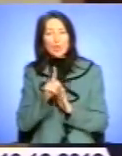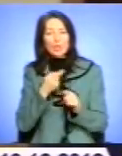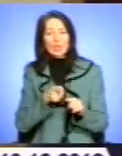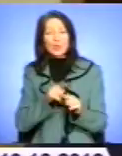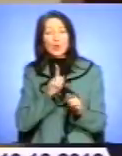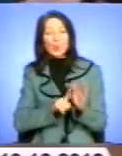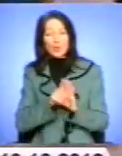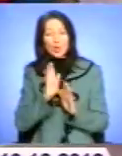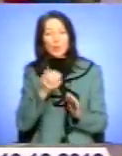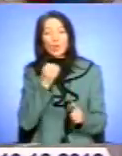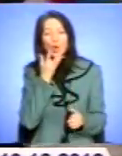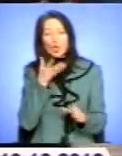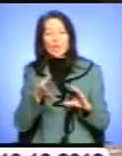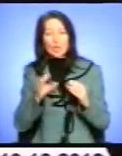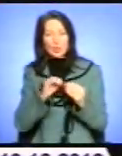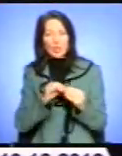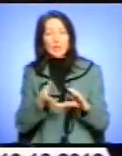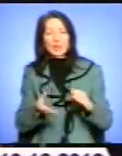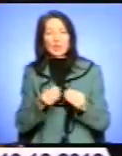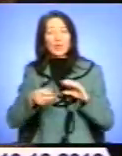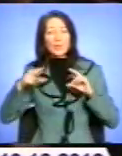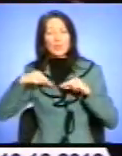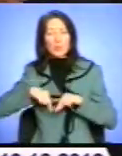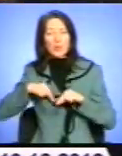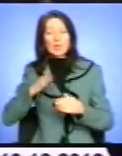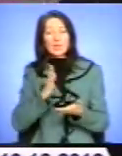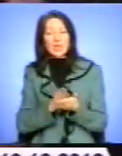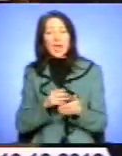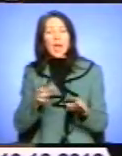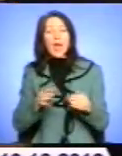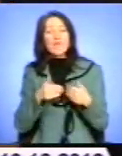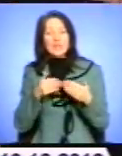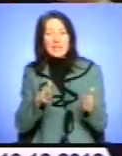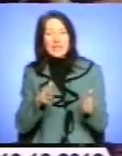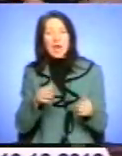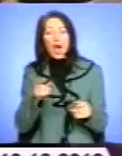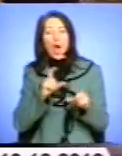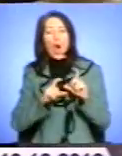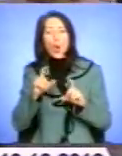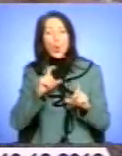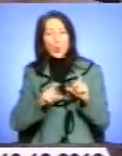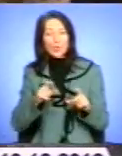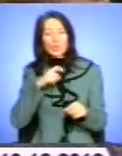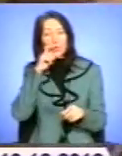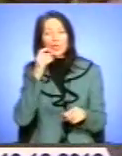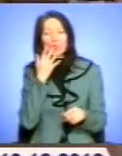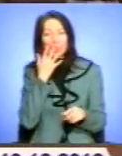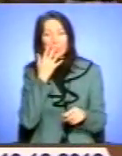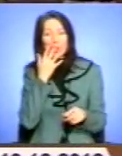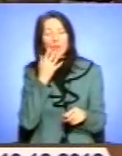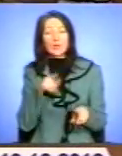хороший результат. Результатом співпраці стало відкриття курсів української мови для польських воєвод та польської для студентів